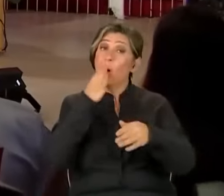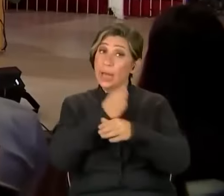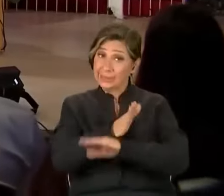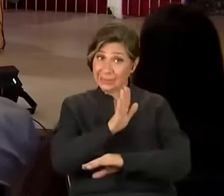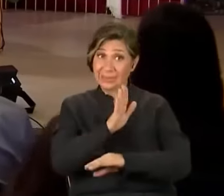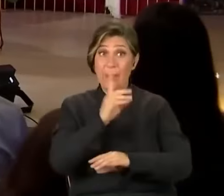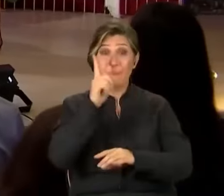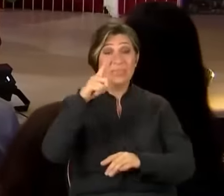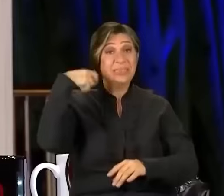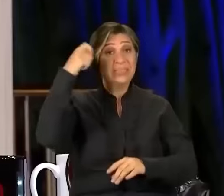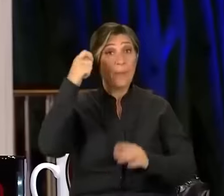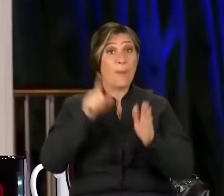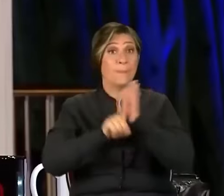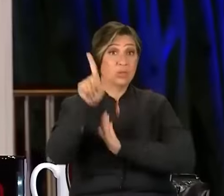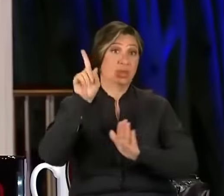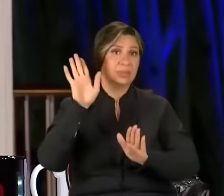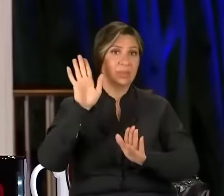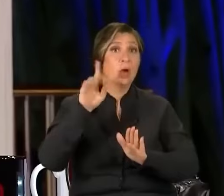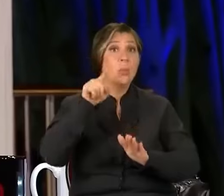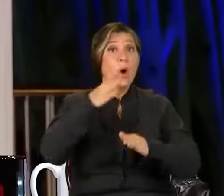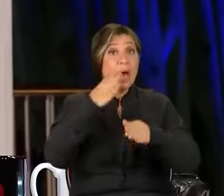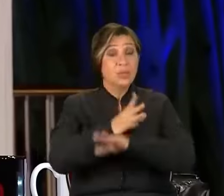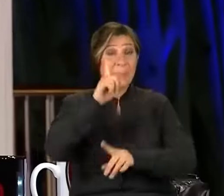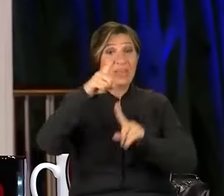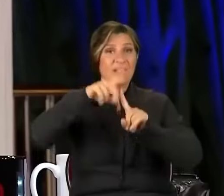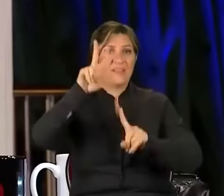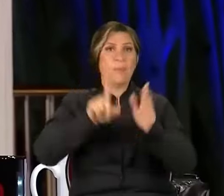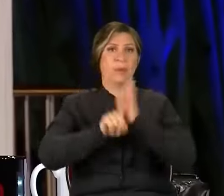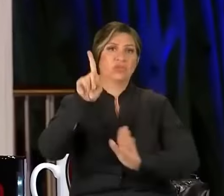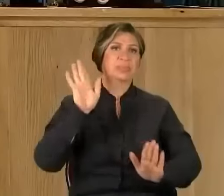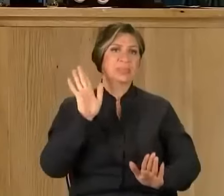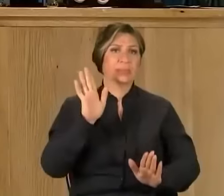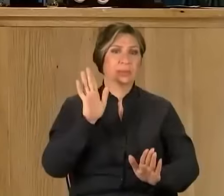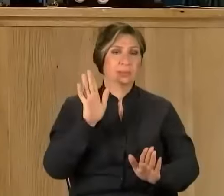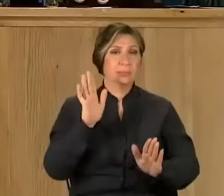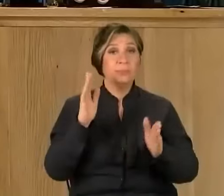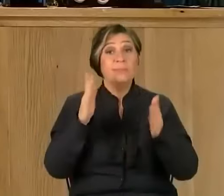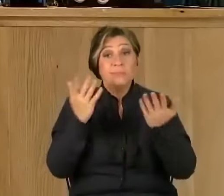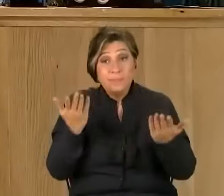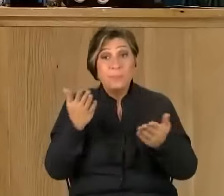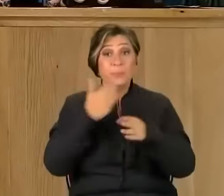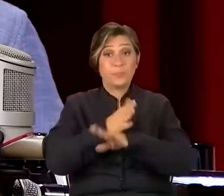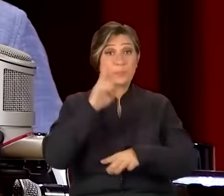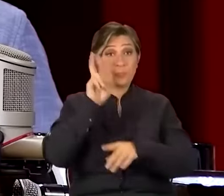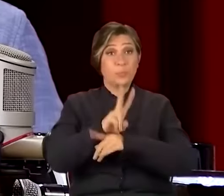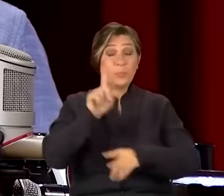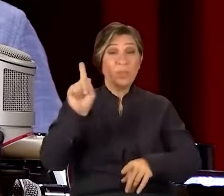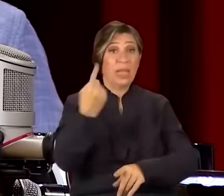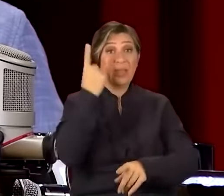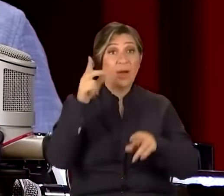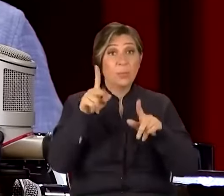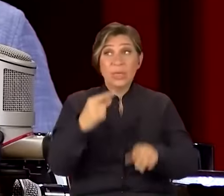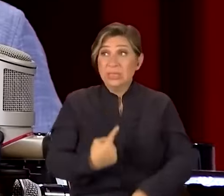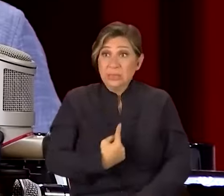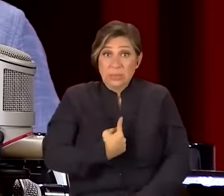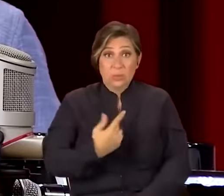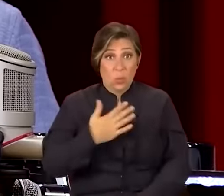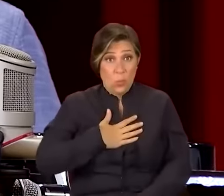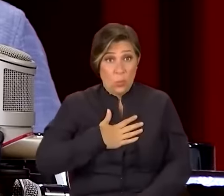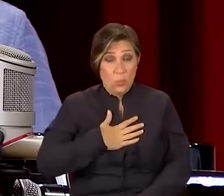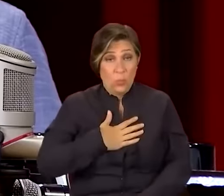aslında bir sinema başarısı. Bu aslında bir televizyon başarısı bir yandan. Vallahi her şey o kadar ilk defa oluyormuş gibi hissediyoruz